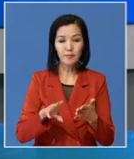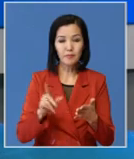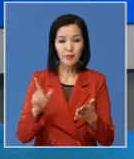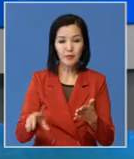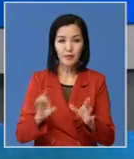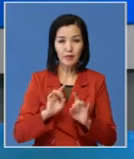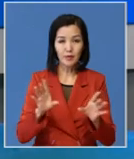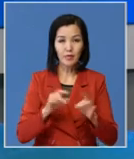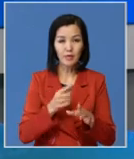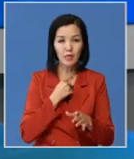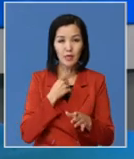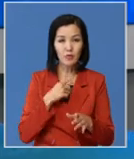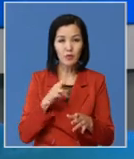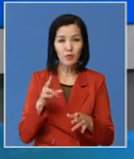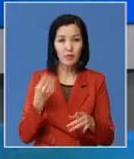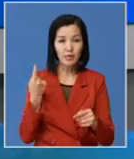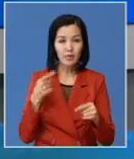Енді міне